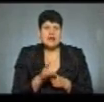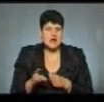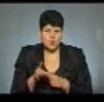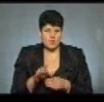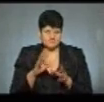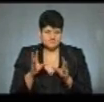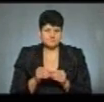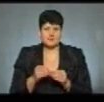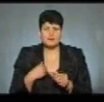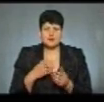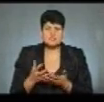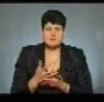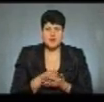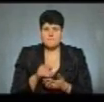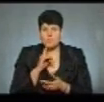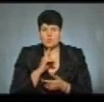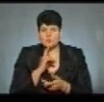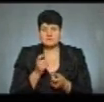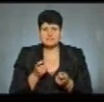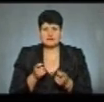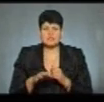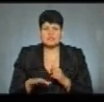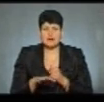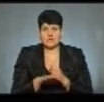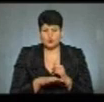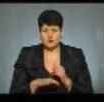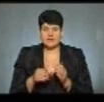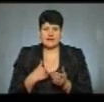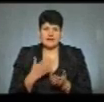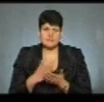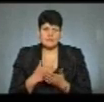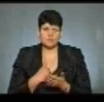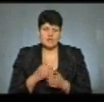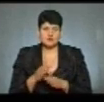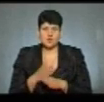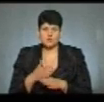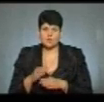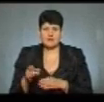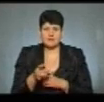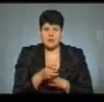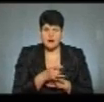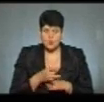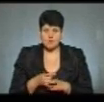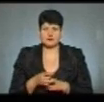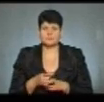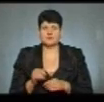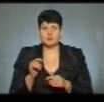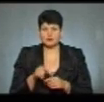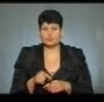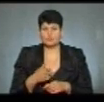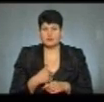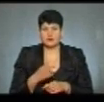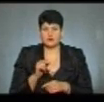мова йде, ми збираємо поки що по адміністративних територіях. Тобто є в нас розподіл на райони, таким чином ми його